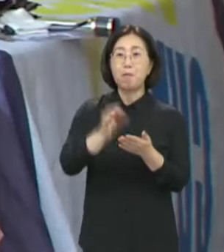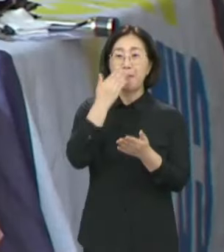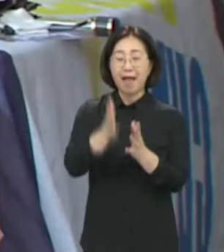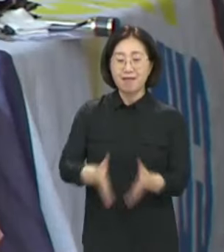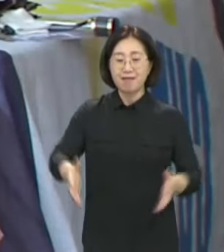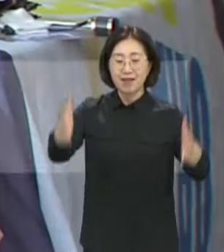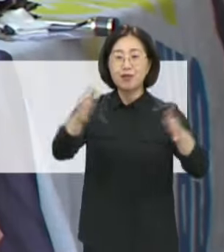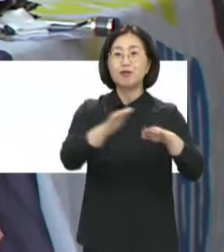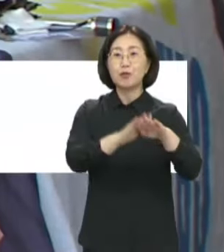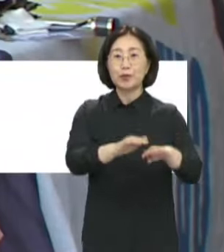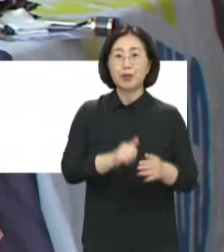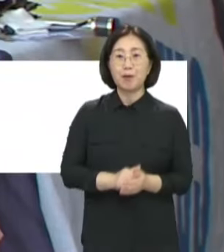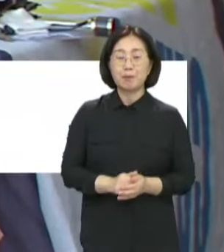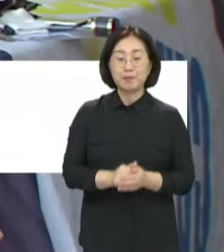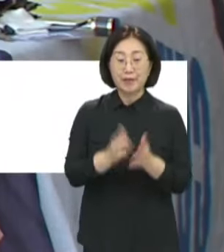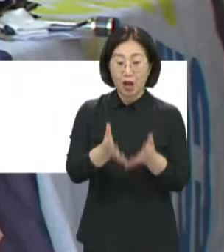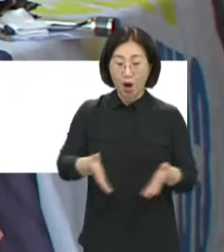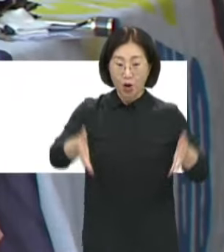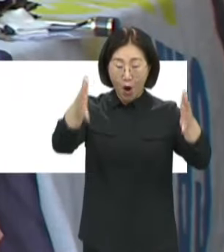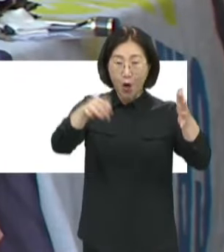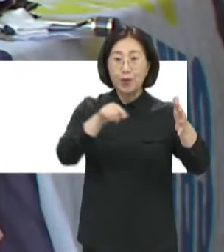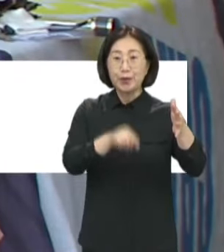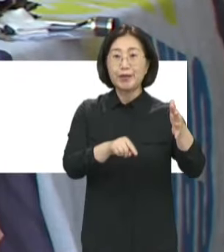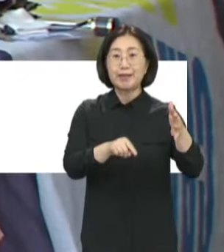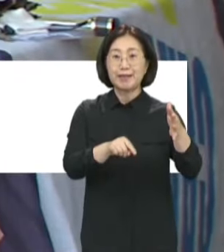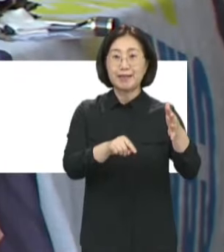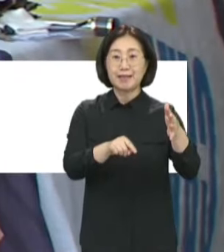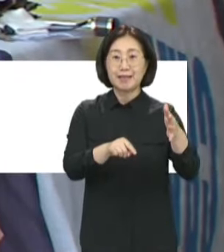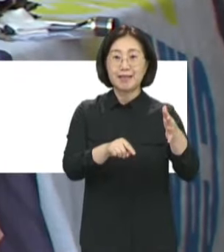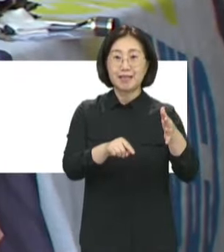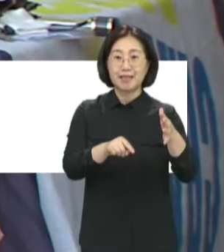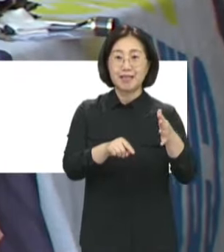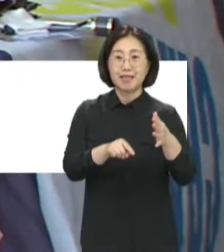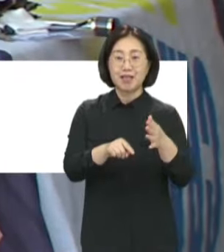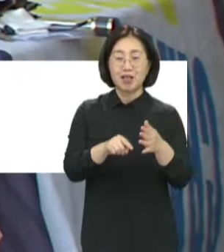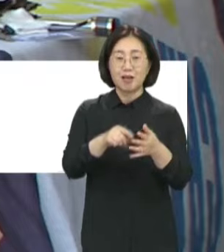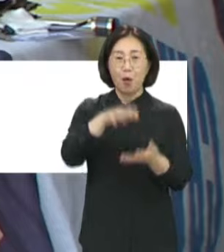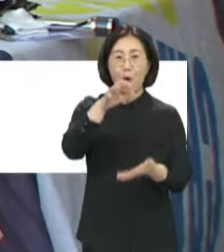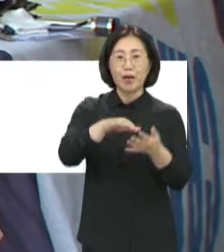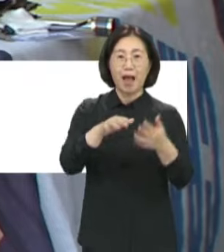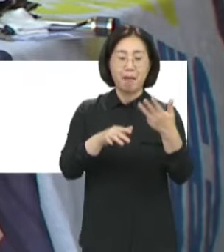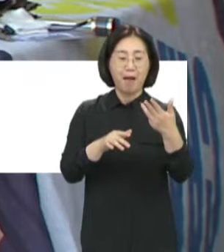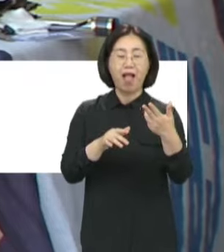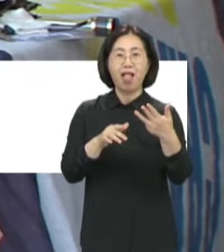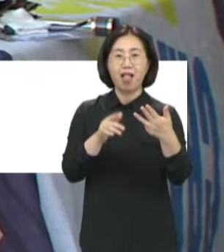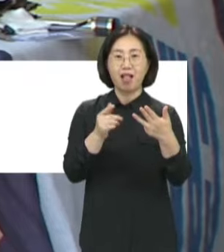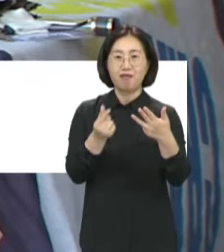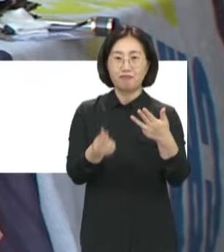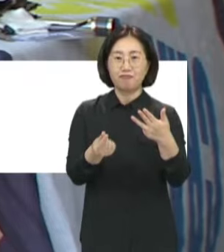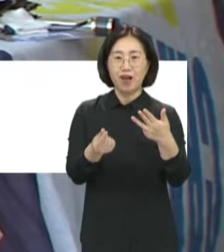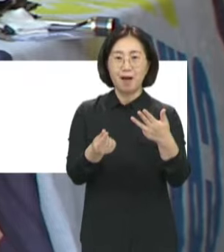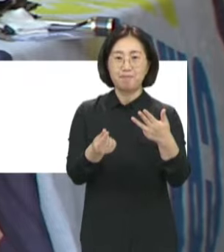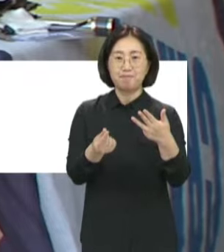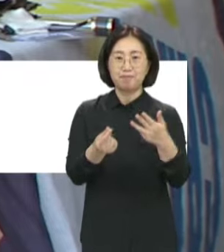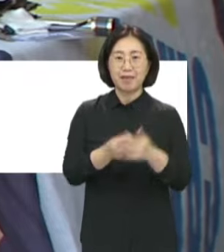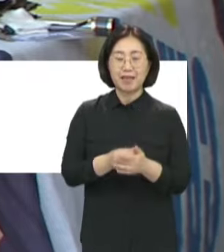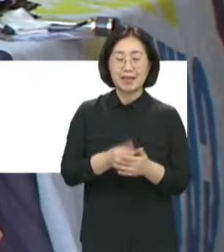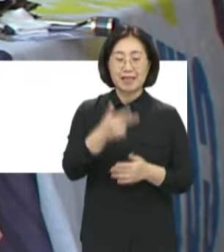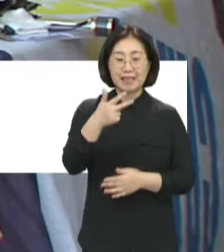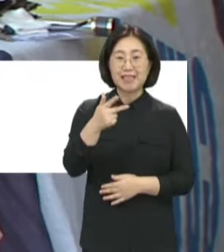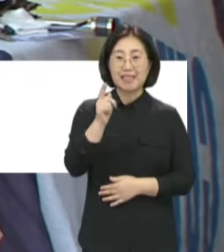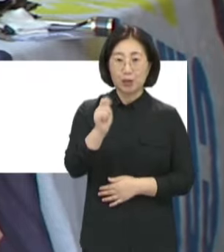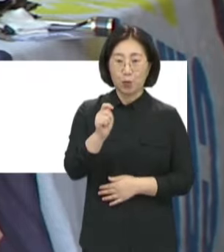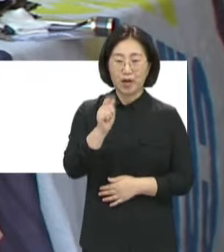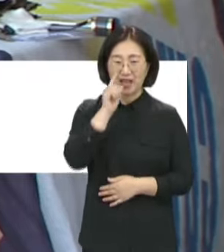일회용기 하나의 용량이 사실은 이제 8g 정도 예상을 하고 있어서 저희가 7톤 이제 레이가 줄어들